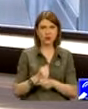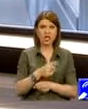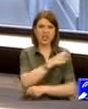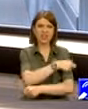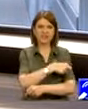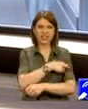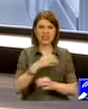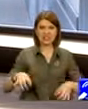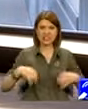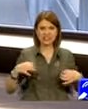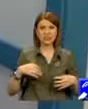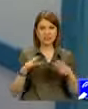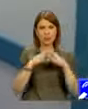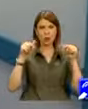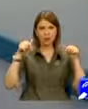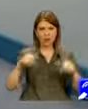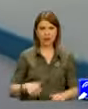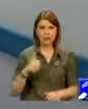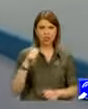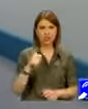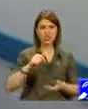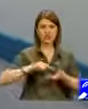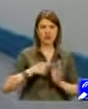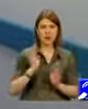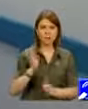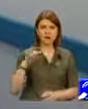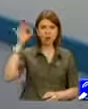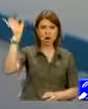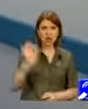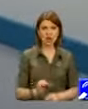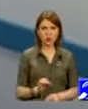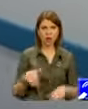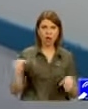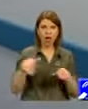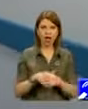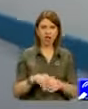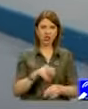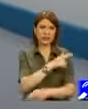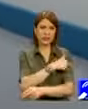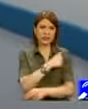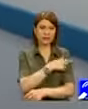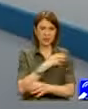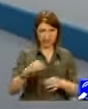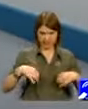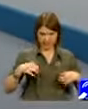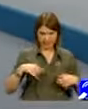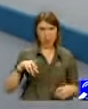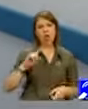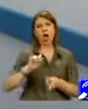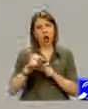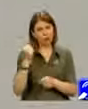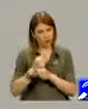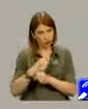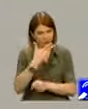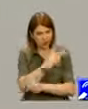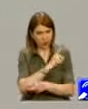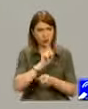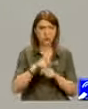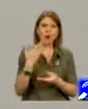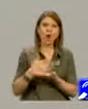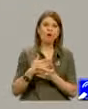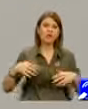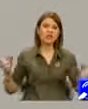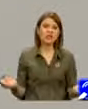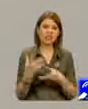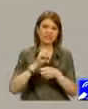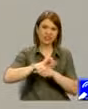Sanitas din Romania 60,00 lei sute dintre angajatii din sanatate sunt fi vaccinati e sau infectat cu